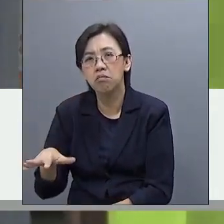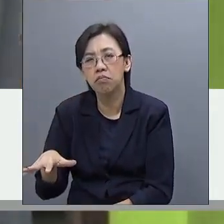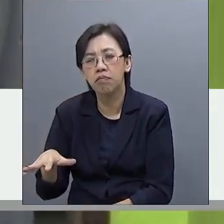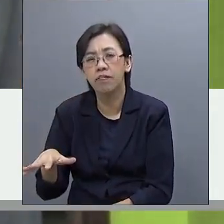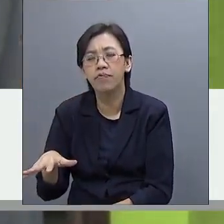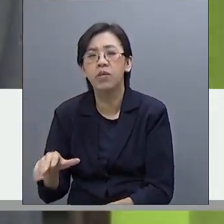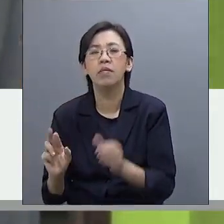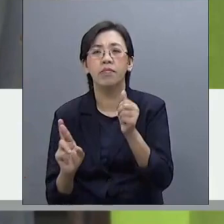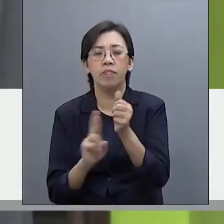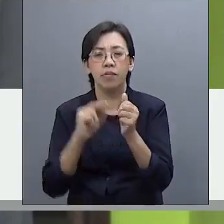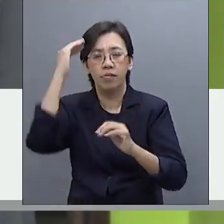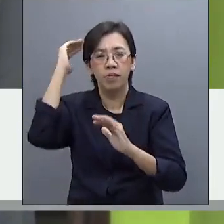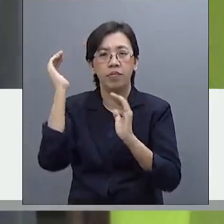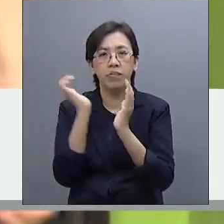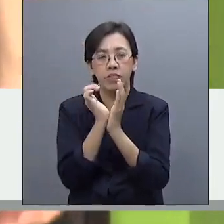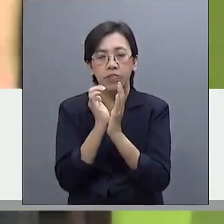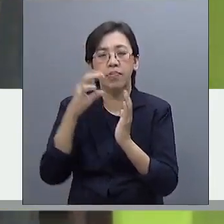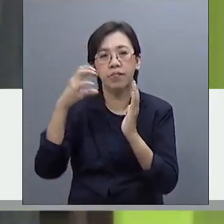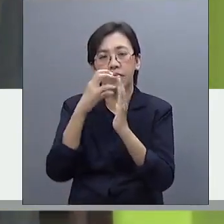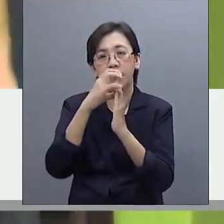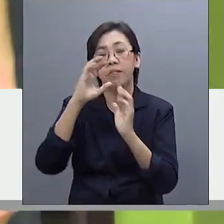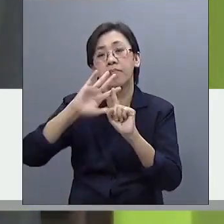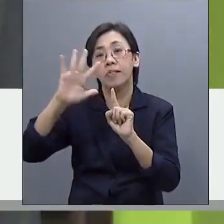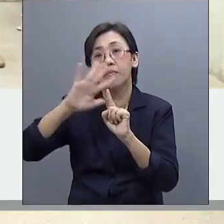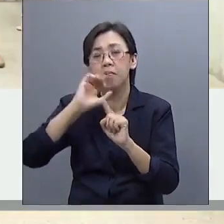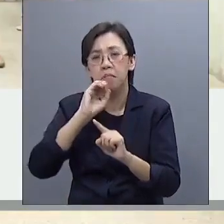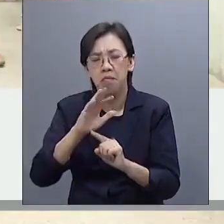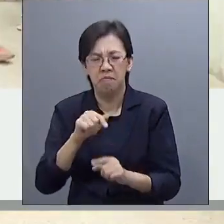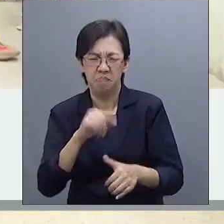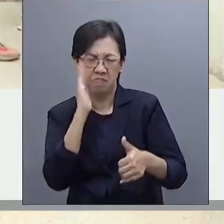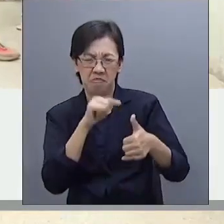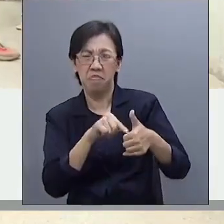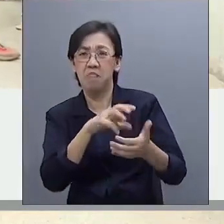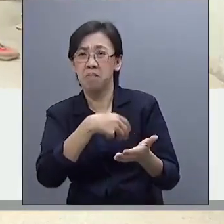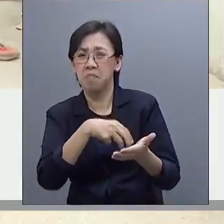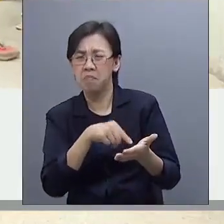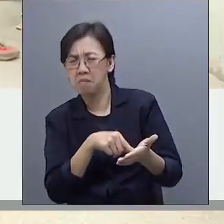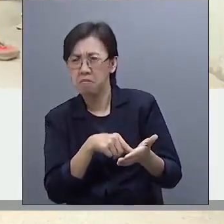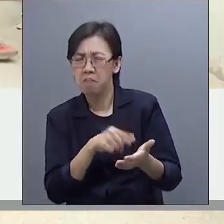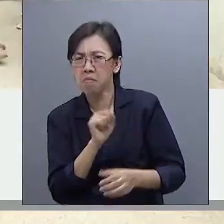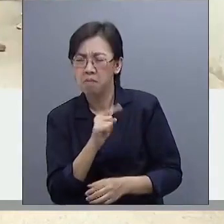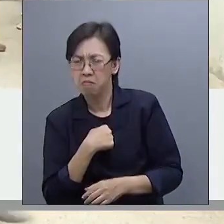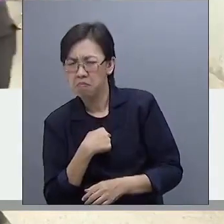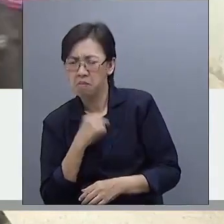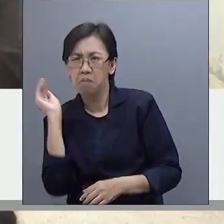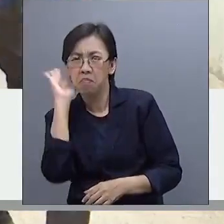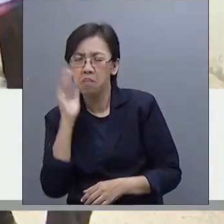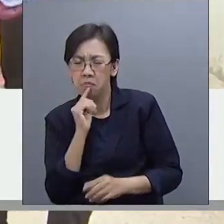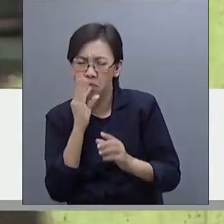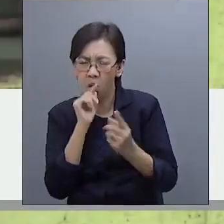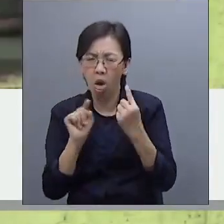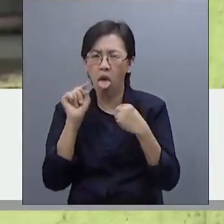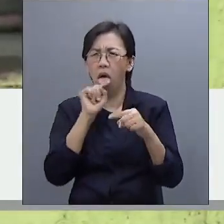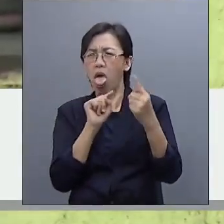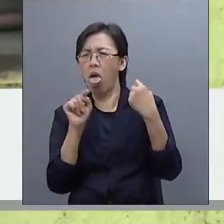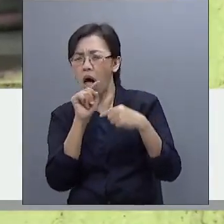รองผู้บัญชาการตำรวจภูธรภาค5เปิดเผยว่าคำให้การของผู้ต้องหาเนี่ยยังปักใจเชื่อไม่ได้เพราะให้การวกวนมีส